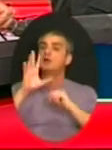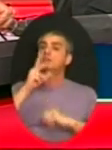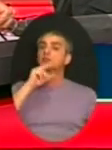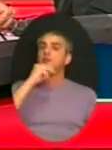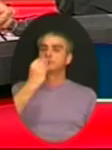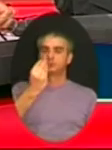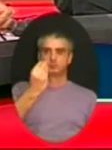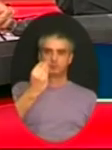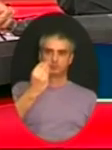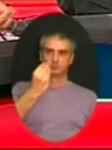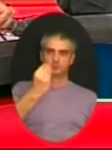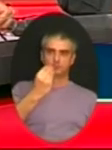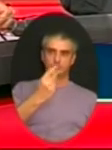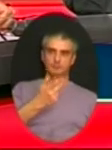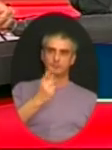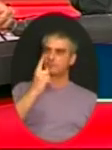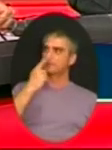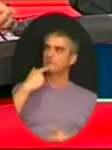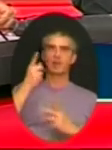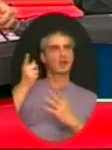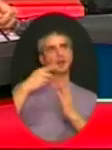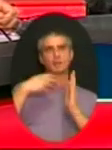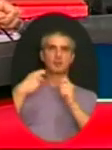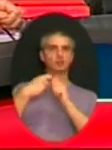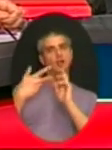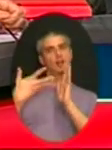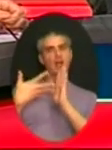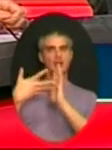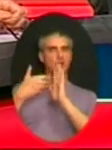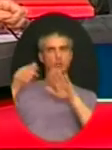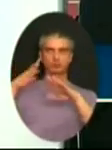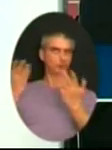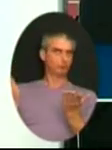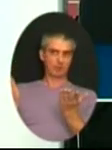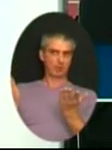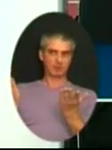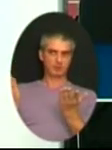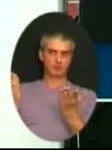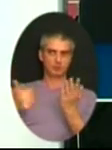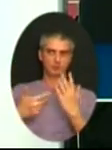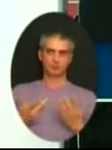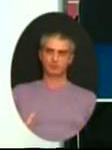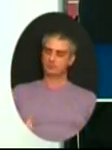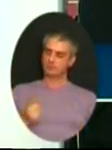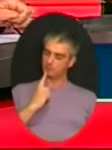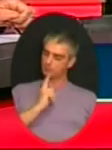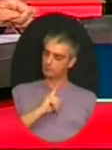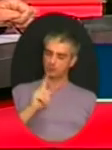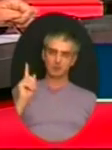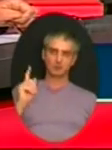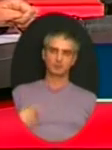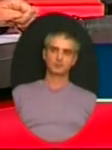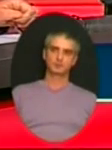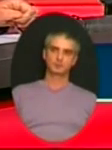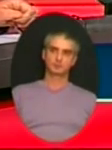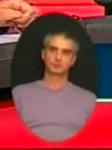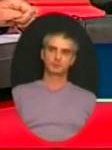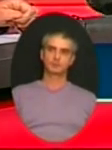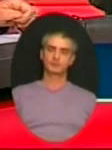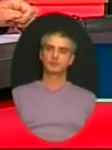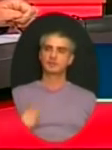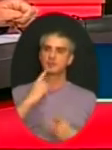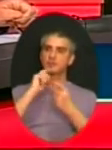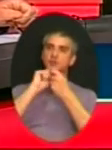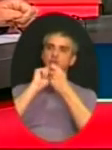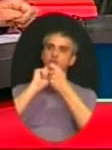הייתה... רגע, הכותרת הייתה חקירות ראש הממשלה, זה לא לגיטימי. אבל מחר יפנו לבג"ץ. היא שותפת בשבוע שעבר. לא, גם רצים לפנות לבג"ץ. אבל